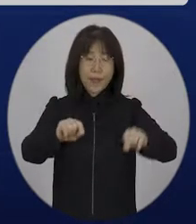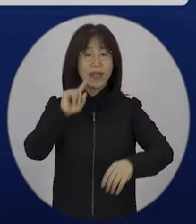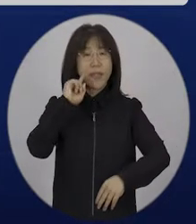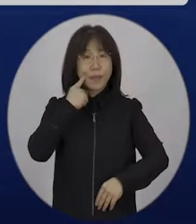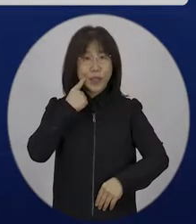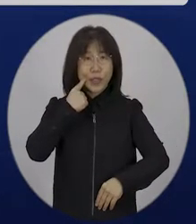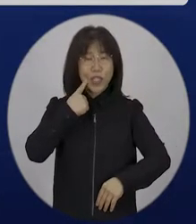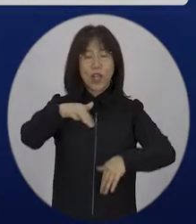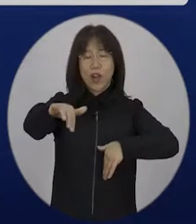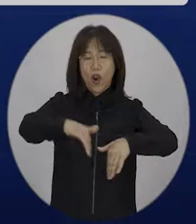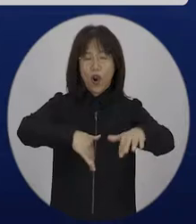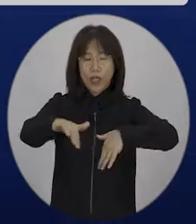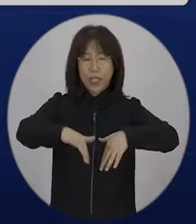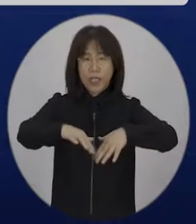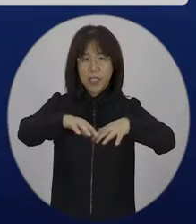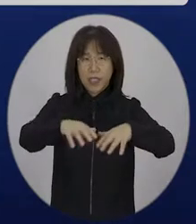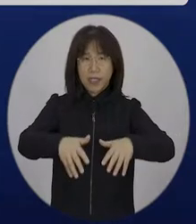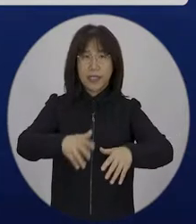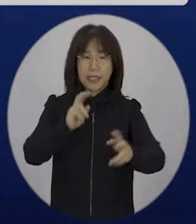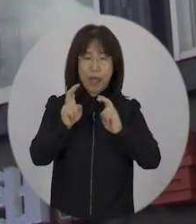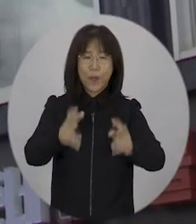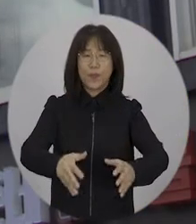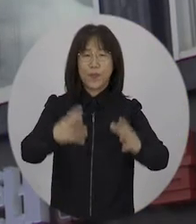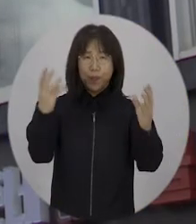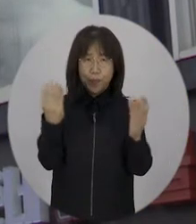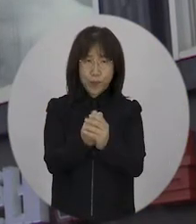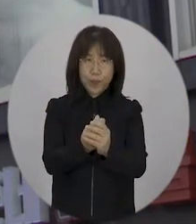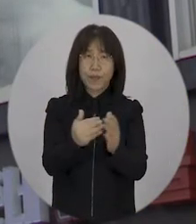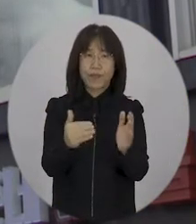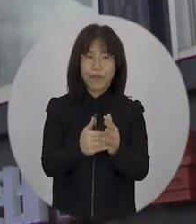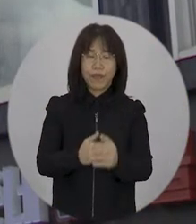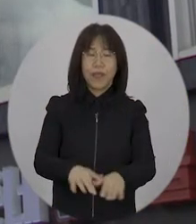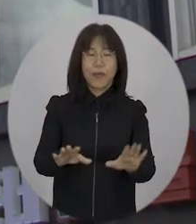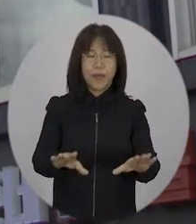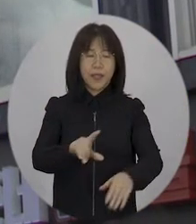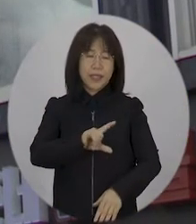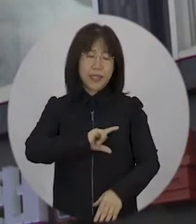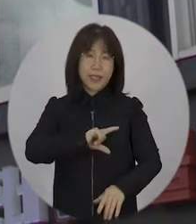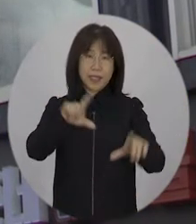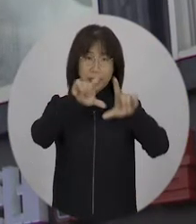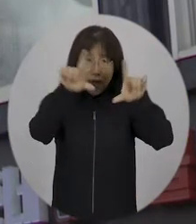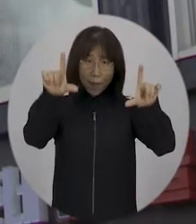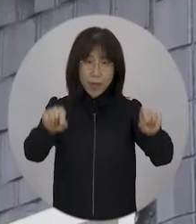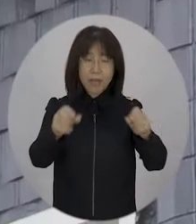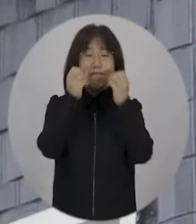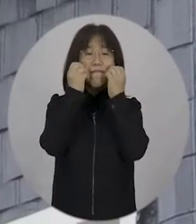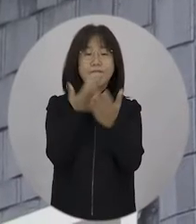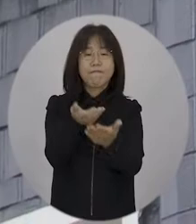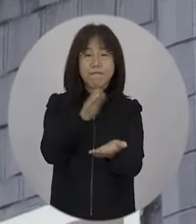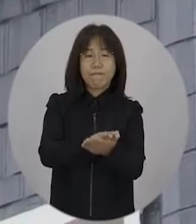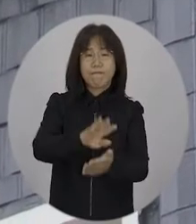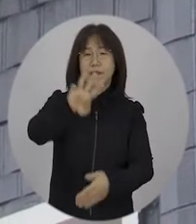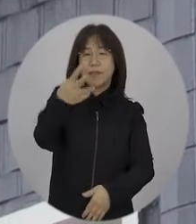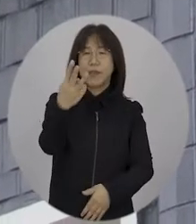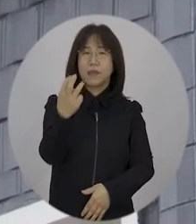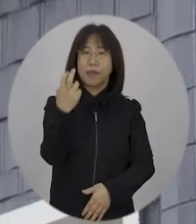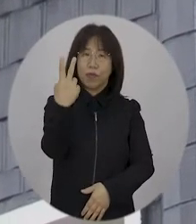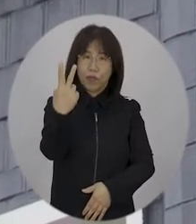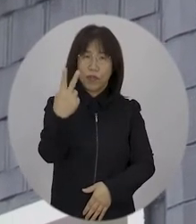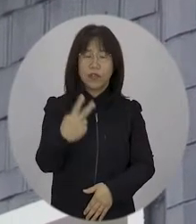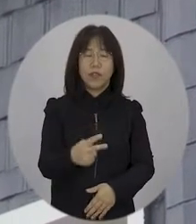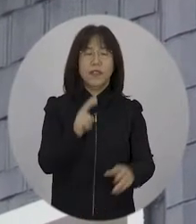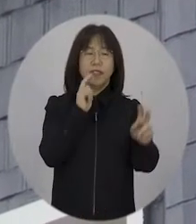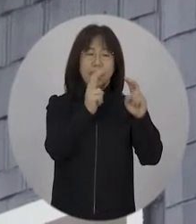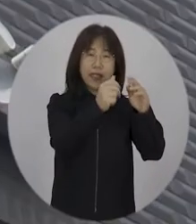거리 조성 사업이 마무리됐습니다. 이번에 간판들이 개선된 업소는 모두 332개로